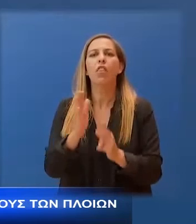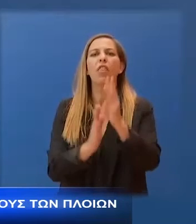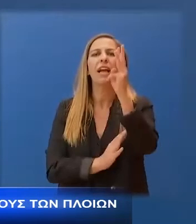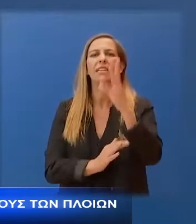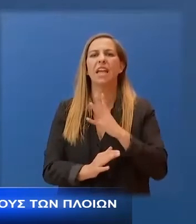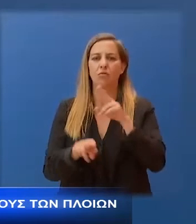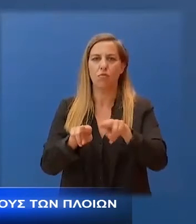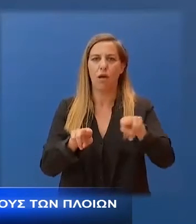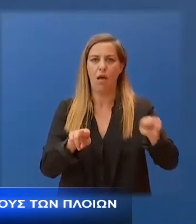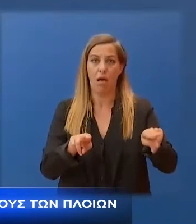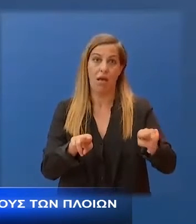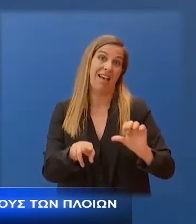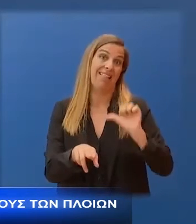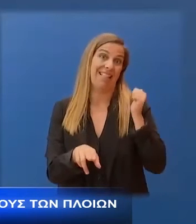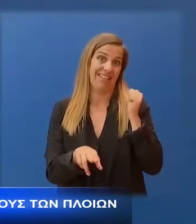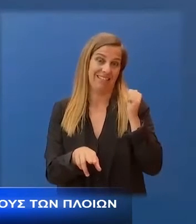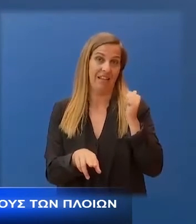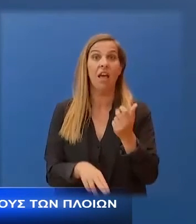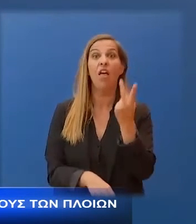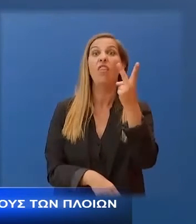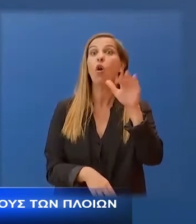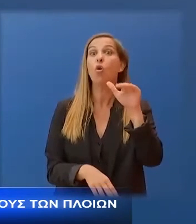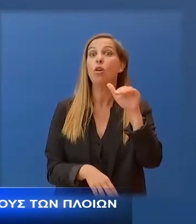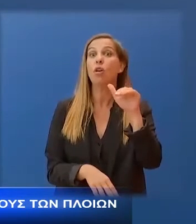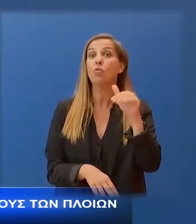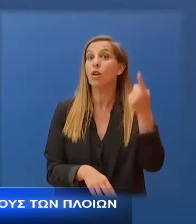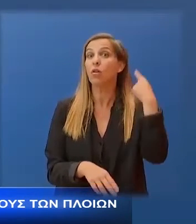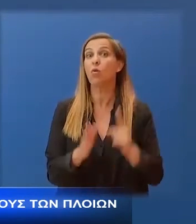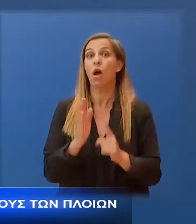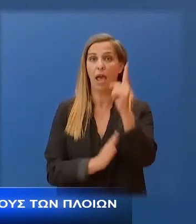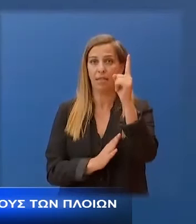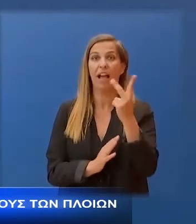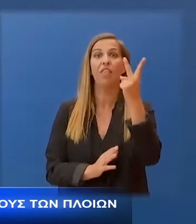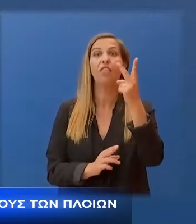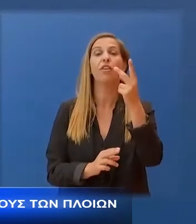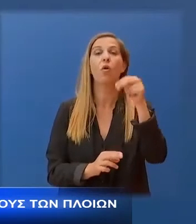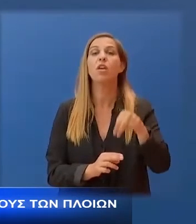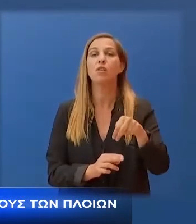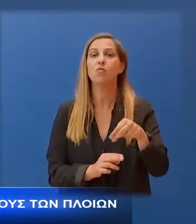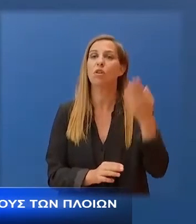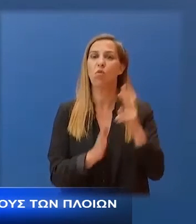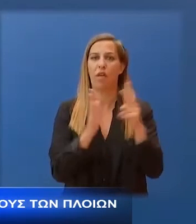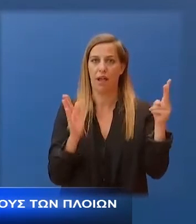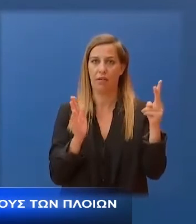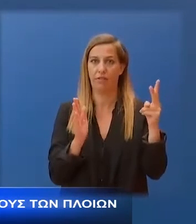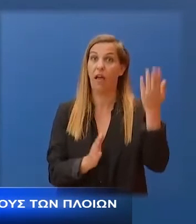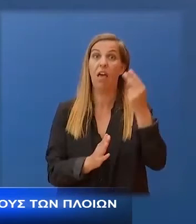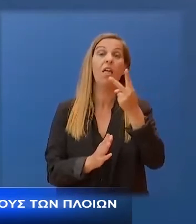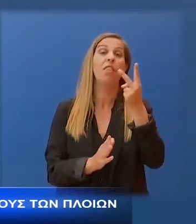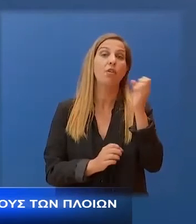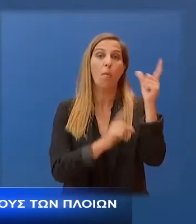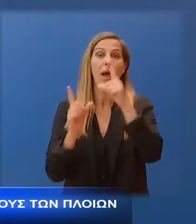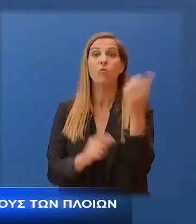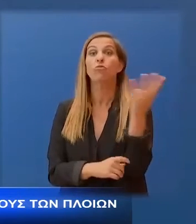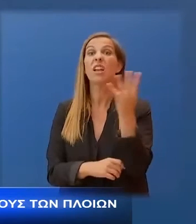Αυγούστου, έναντι 11 στις 2 Ιουλίου, 17 στις 2 Ιουνίου, 44 στις 2 Μαΐου